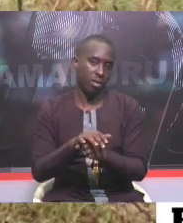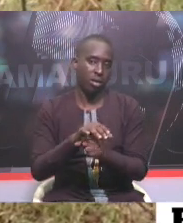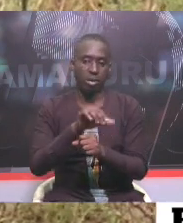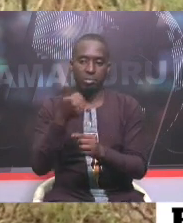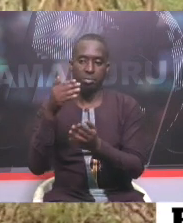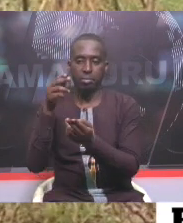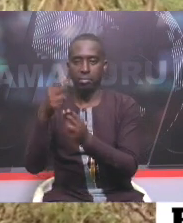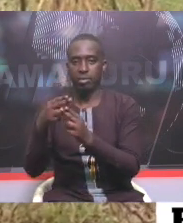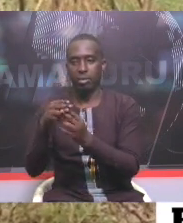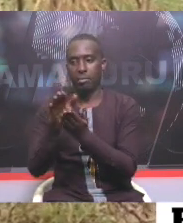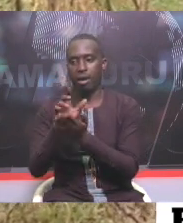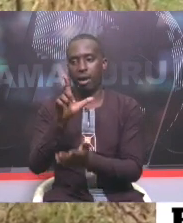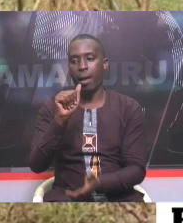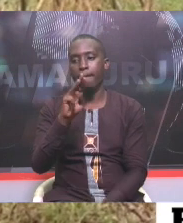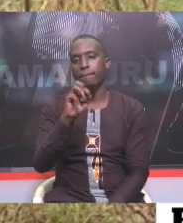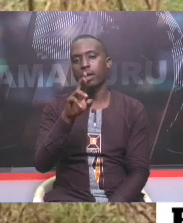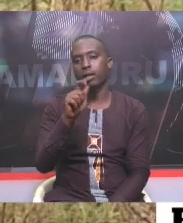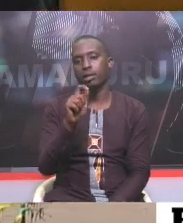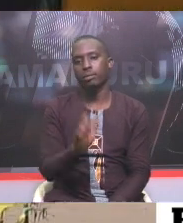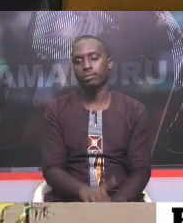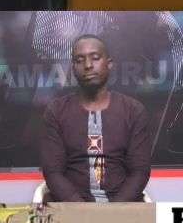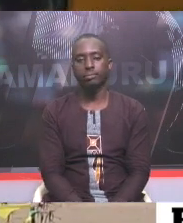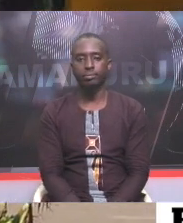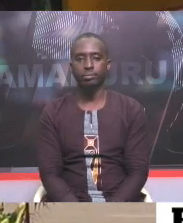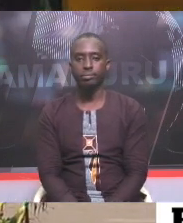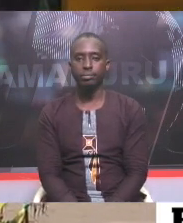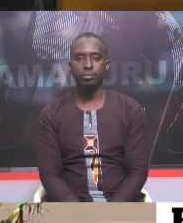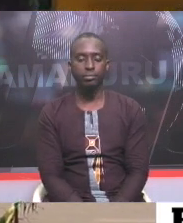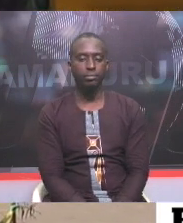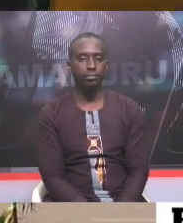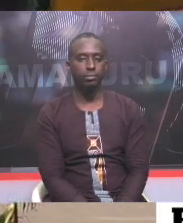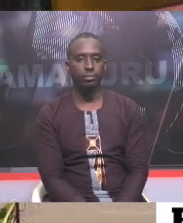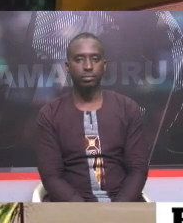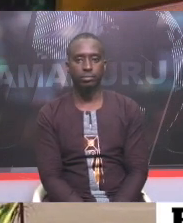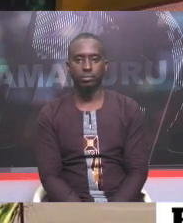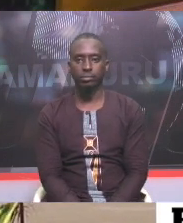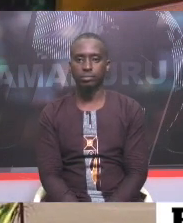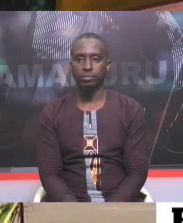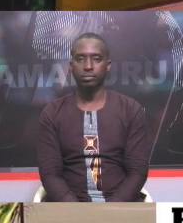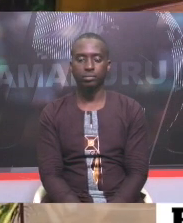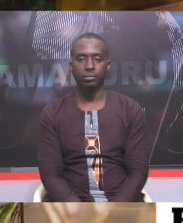Lambert. Pacifique Ntakirutimana, TV10 mu ntara y'Amajyepfo.